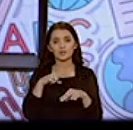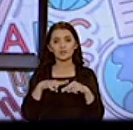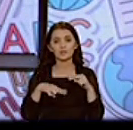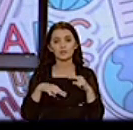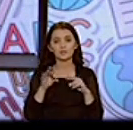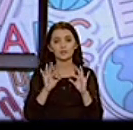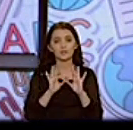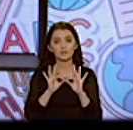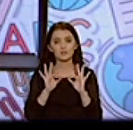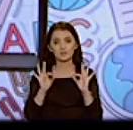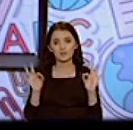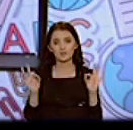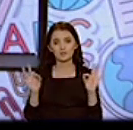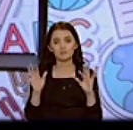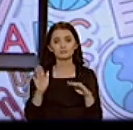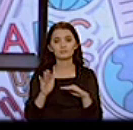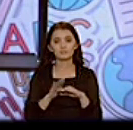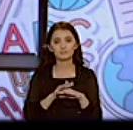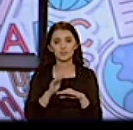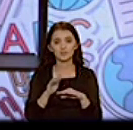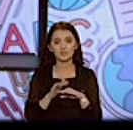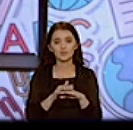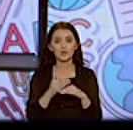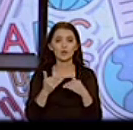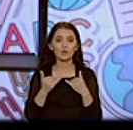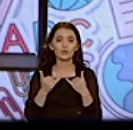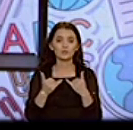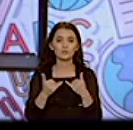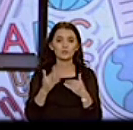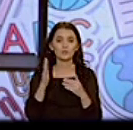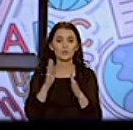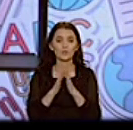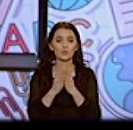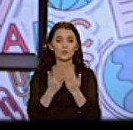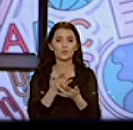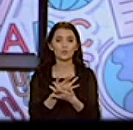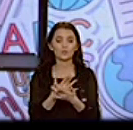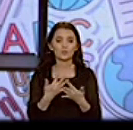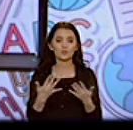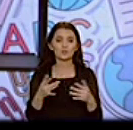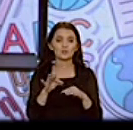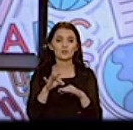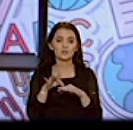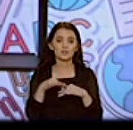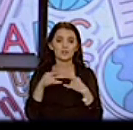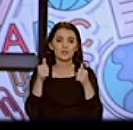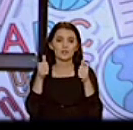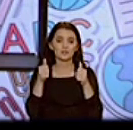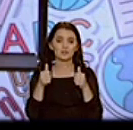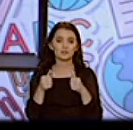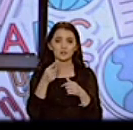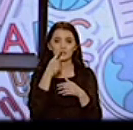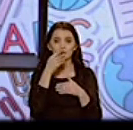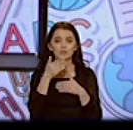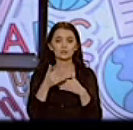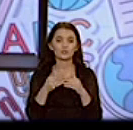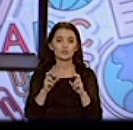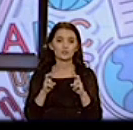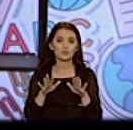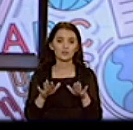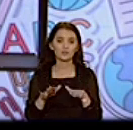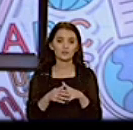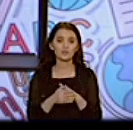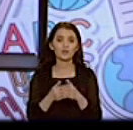Kayfiyatlaringiz ham yaxshimi? Barakalla. Unday bo'lsa, o'quv qurollaringizni hozirlab, ekran qarshisiga yaqinroq joylashib